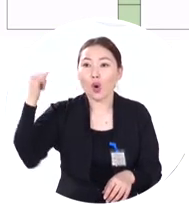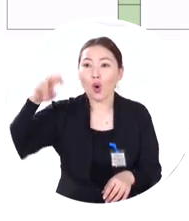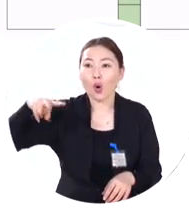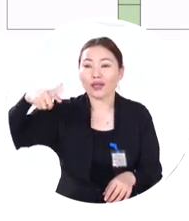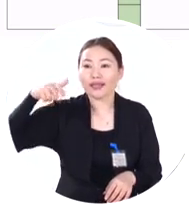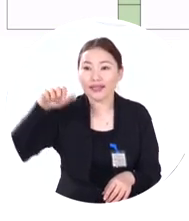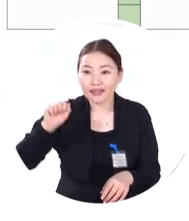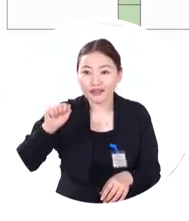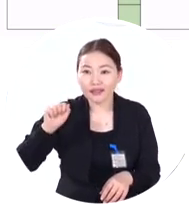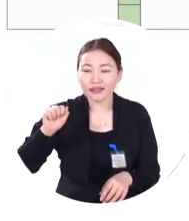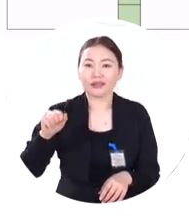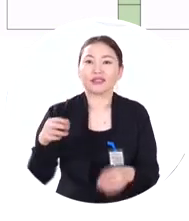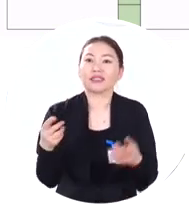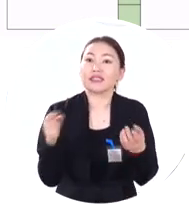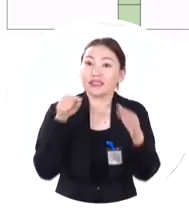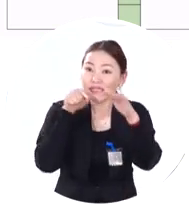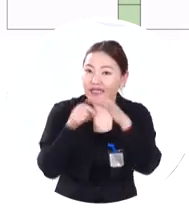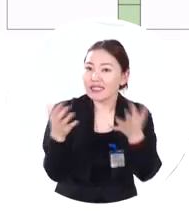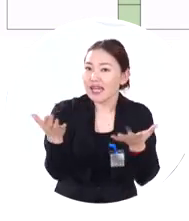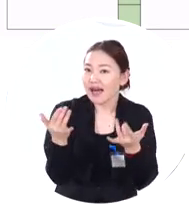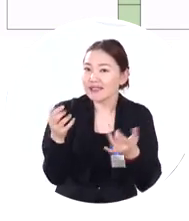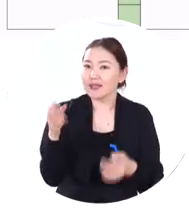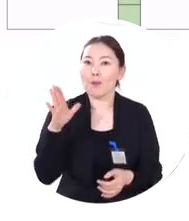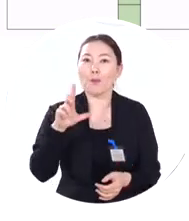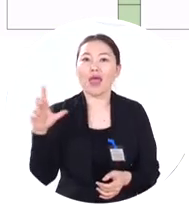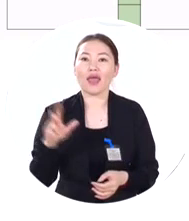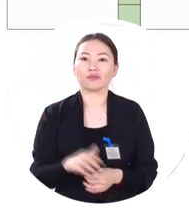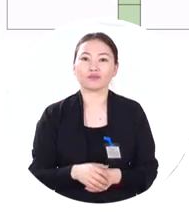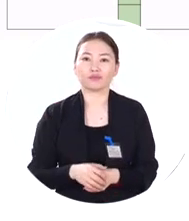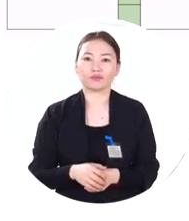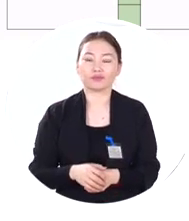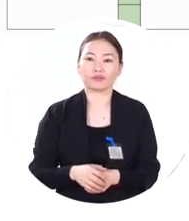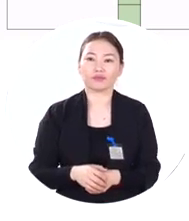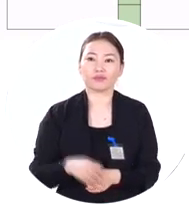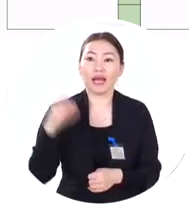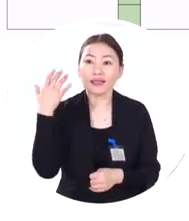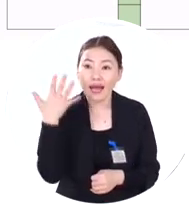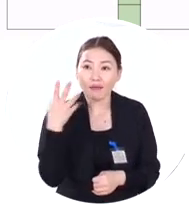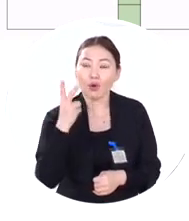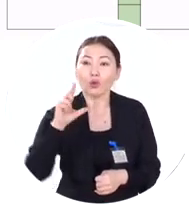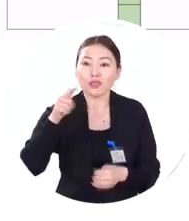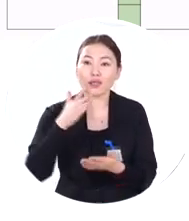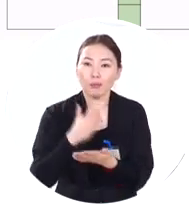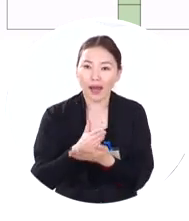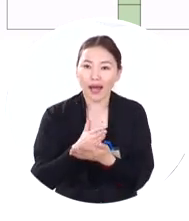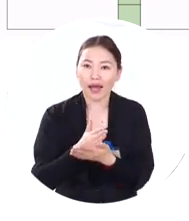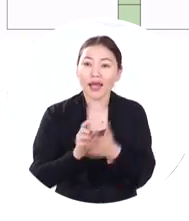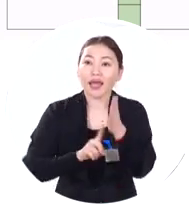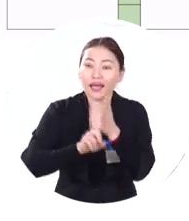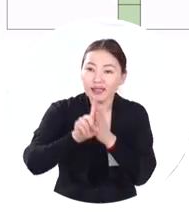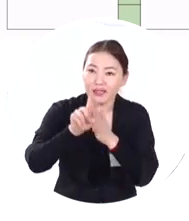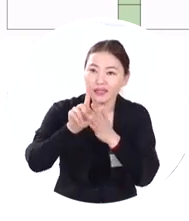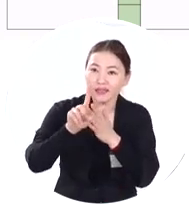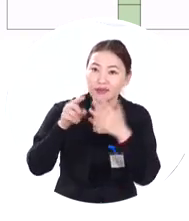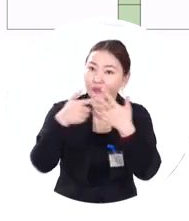байгаа. 5 үсэг нөхөж бичнэ. 5 үсгийн маань эхнийх дээр нь тоо байх ёстой гэсэн үг. За,